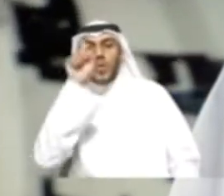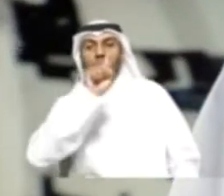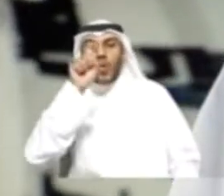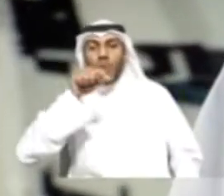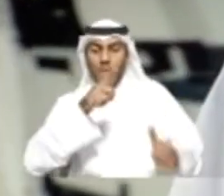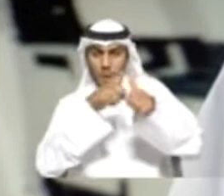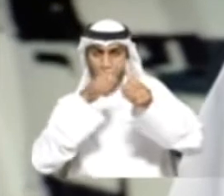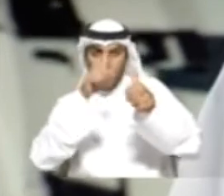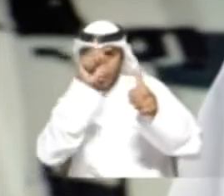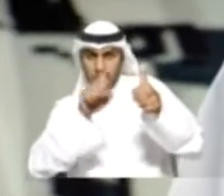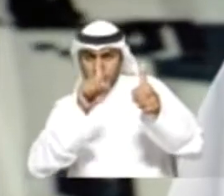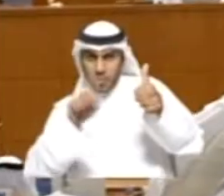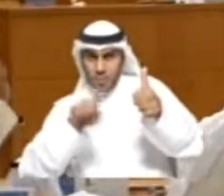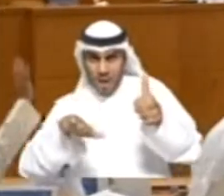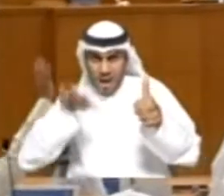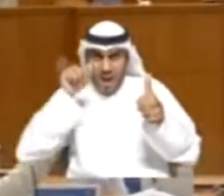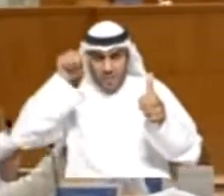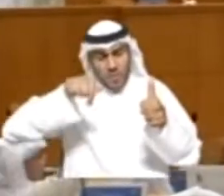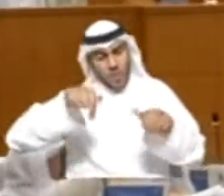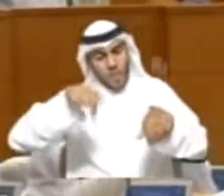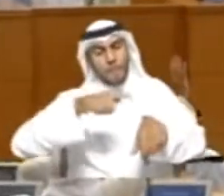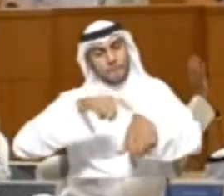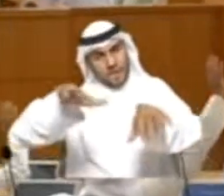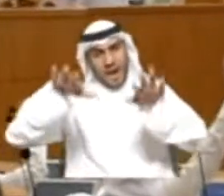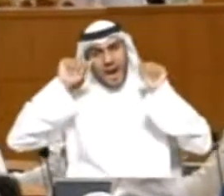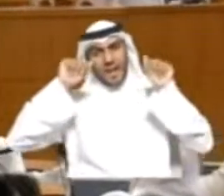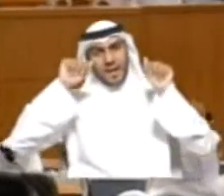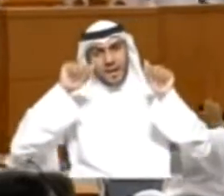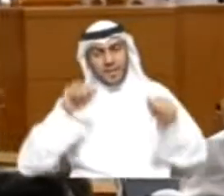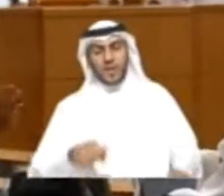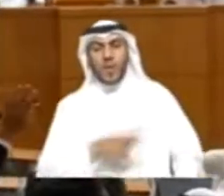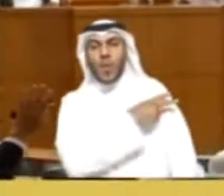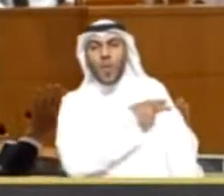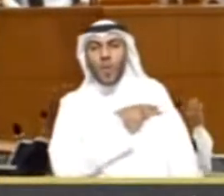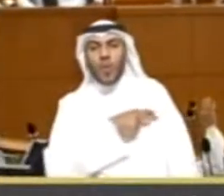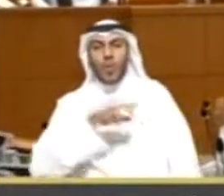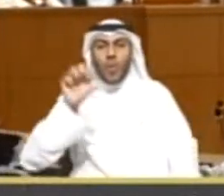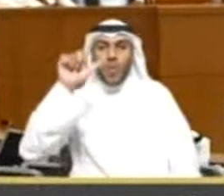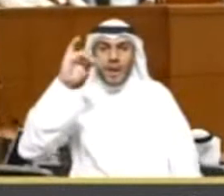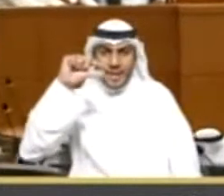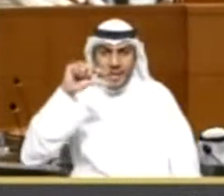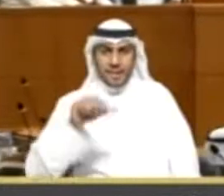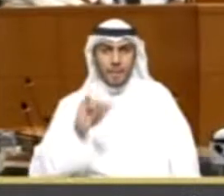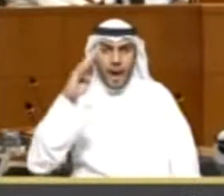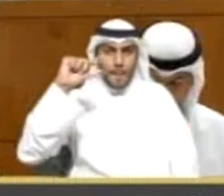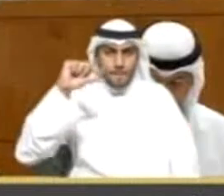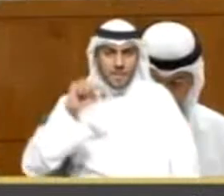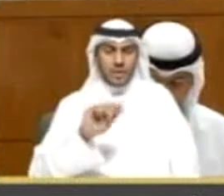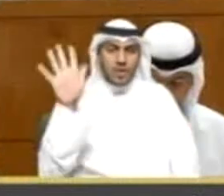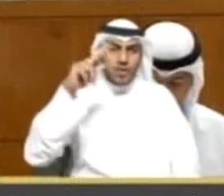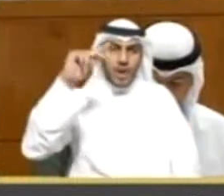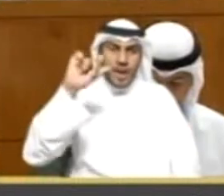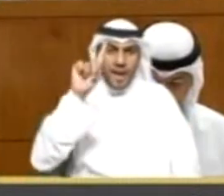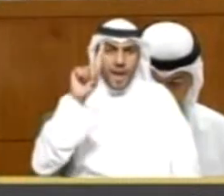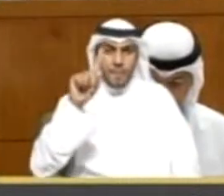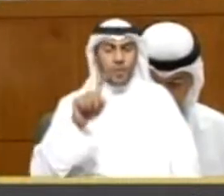الوزراء بصفته، والمقدم من النواب وليد الطبطبائي، محمد المطير، وشعيب المويزري، فيما